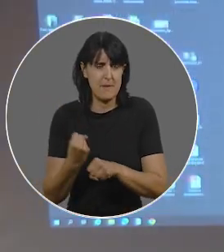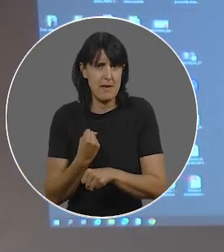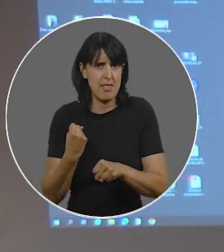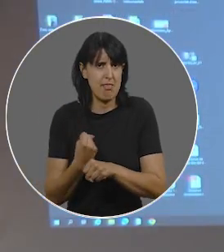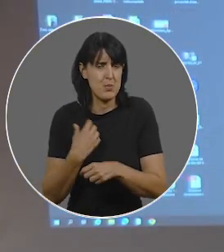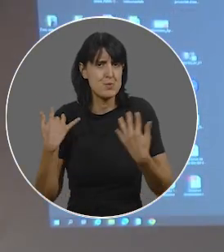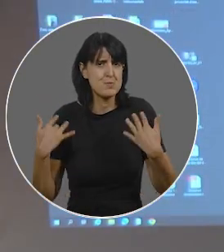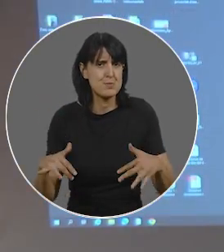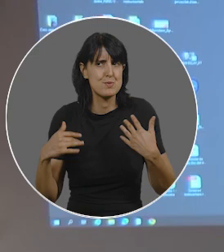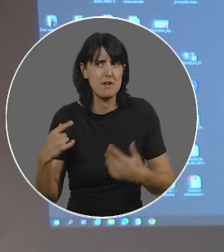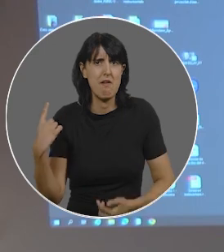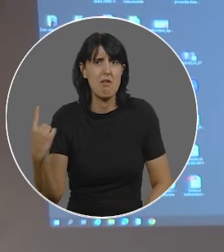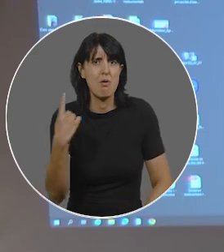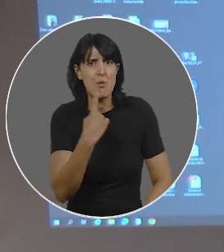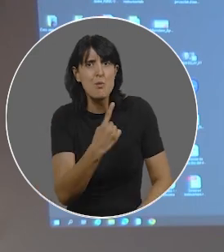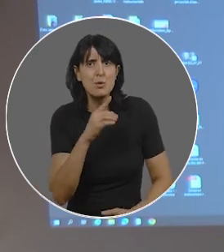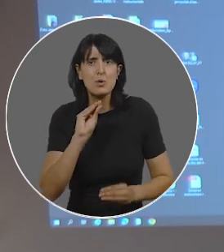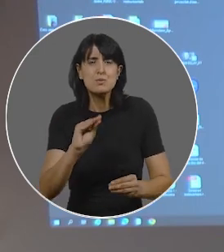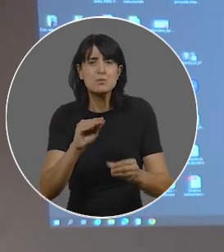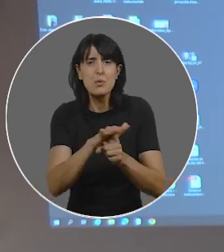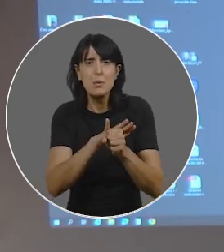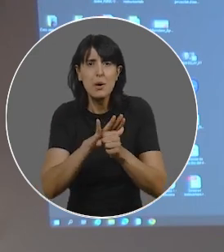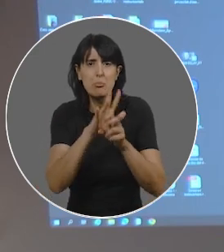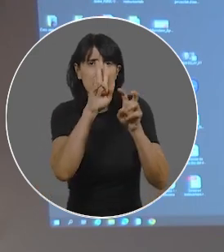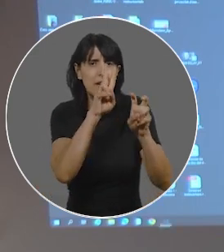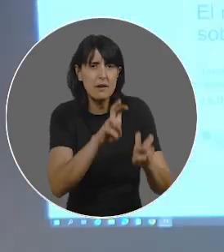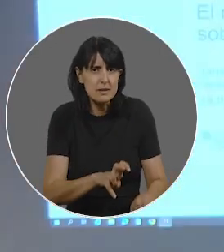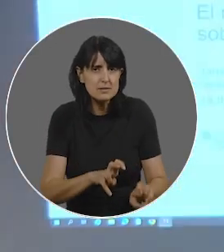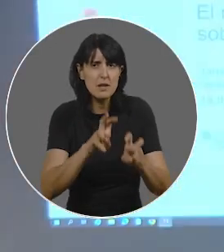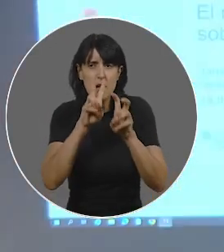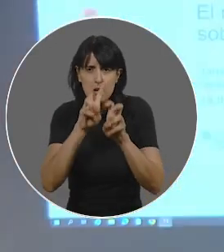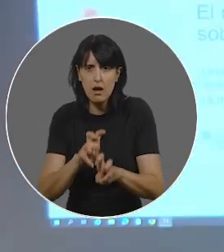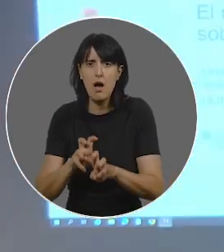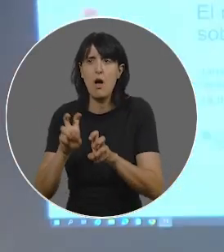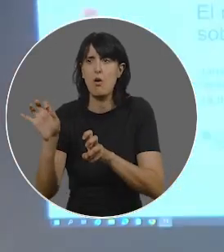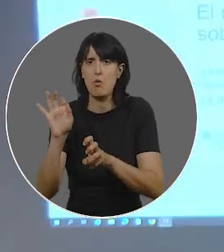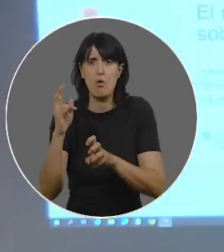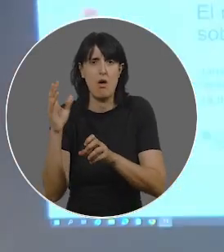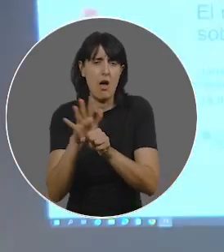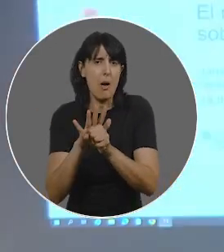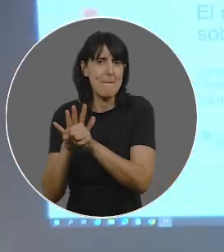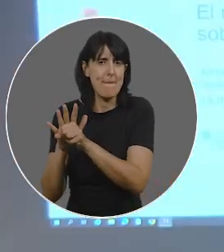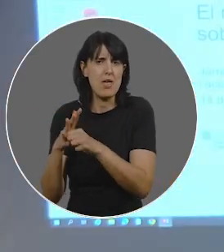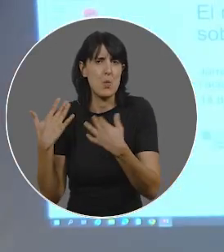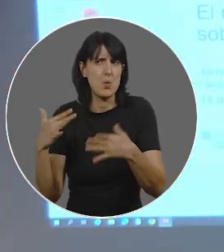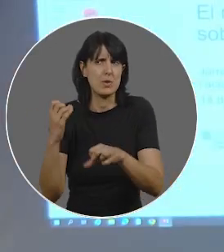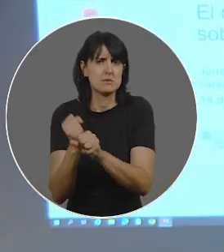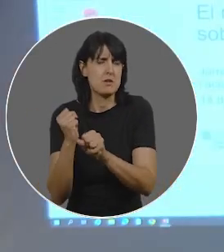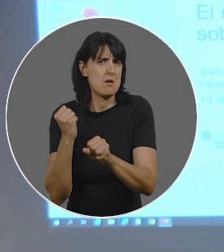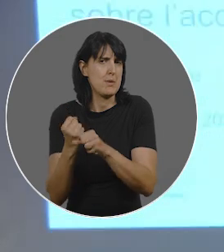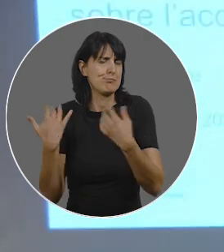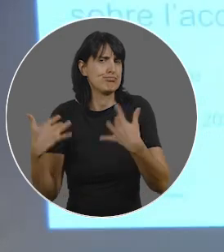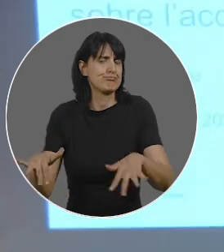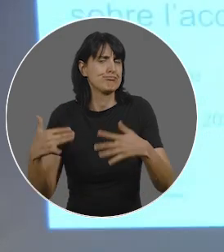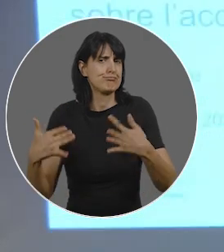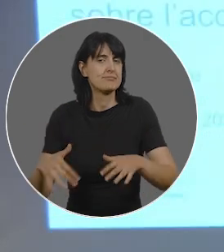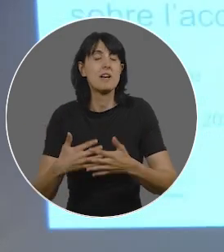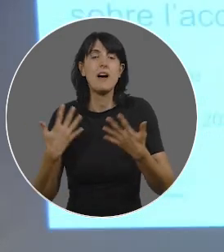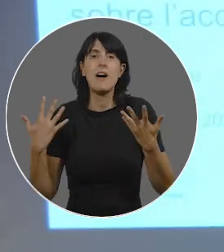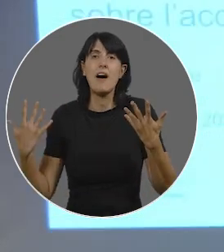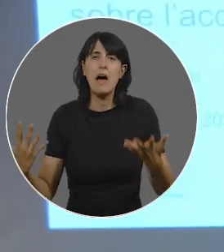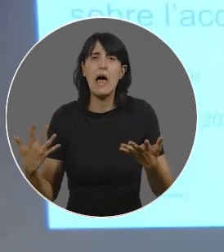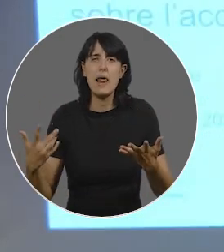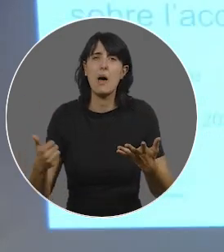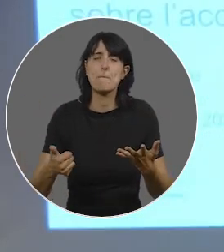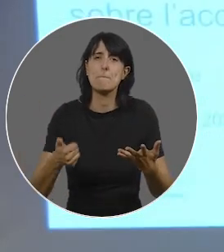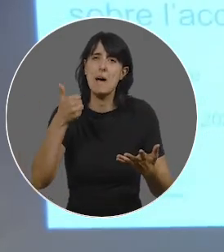han explicat, cadascuna això des d'un àmbit de recerca, des d'un àmbit d'investigació, però tot el que s'està fent. I